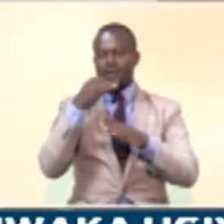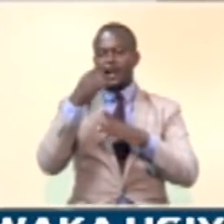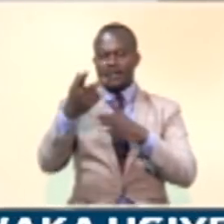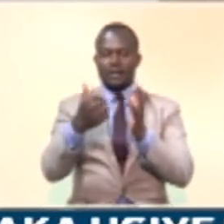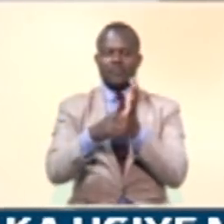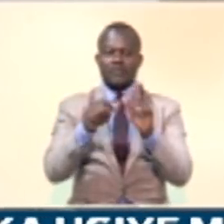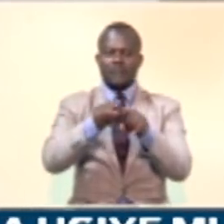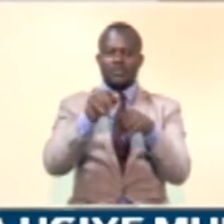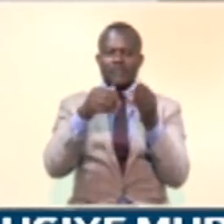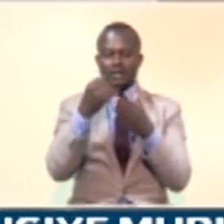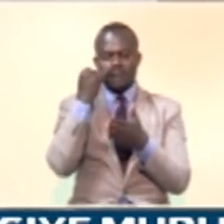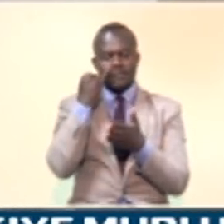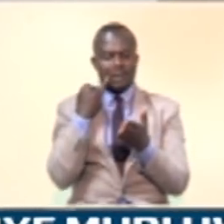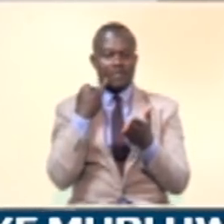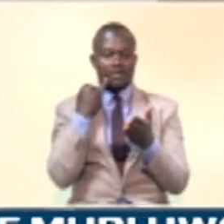bibazo biremereye gutyo.